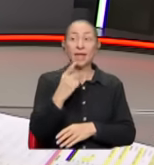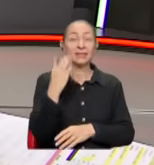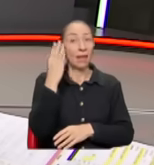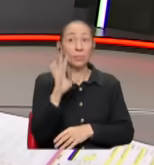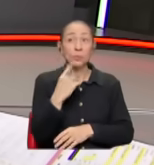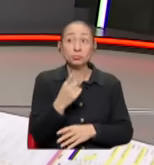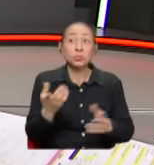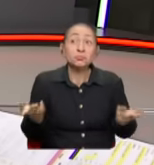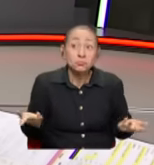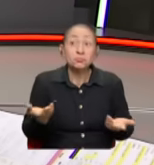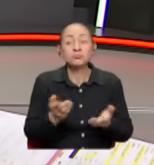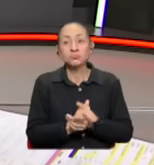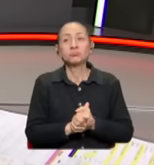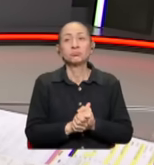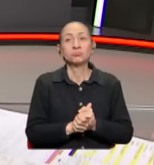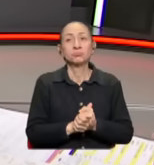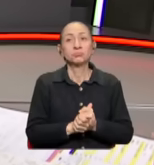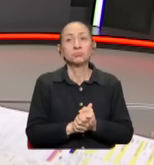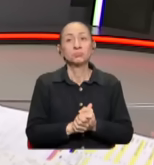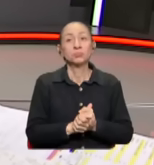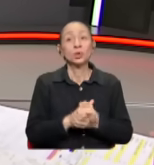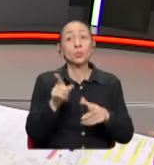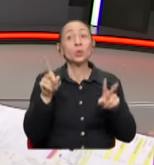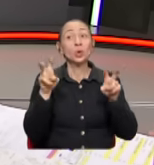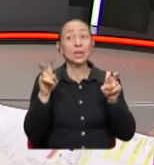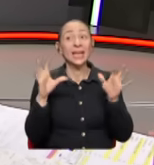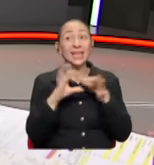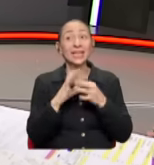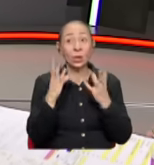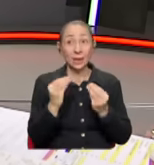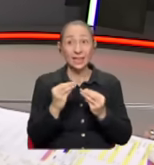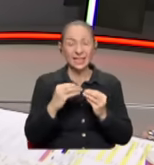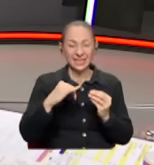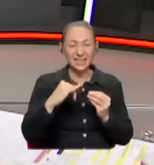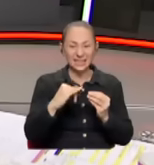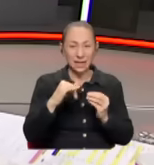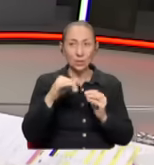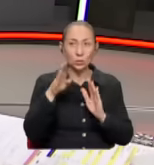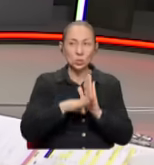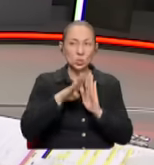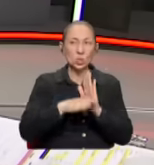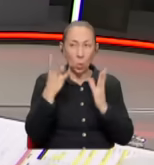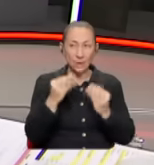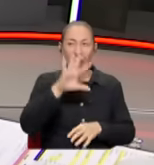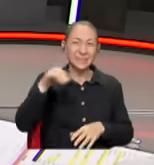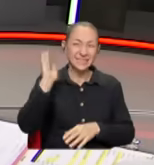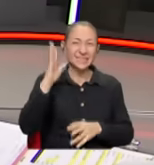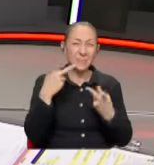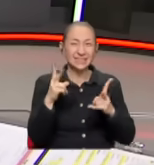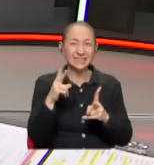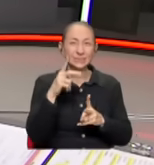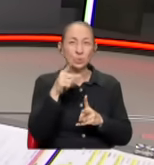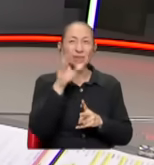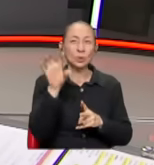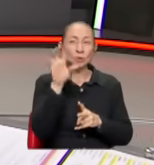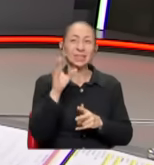diyor. Şimdi bu konuyla ilgili olarak yakında ucuzlar, hepiniz gidebilirsiniz, merak etmeyin bu seyahatleri. Bu